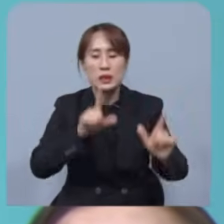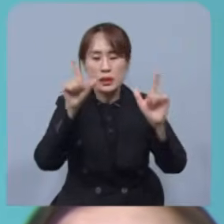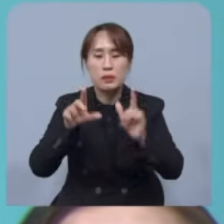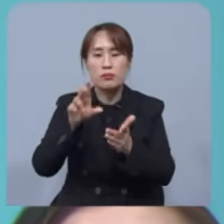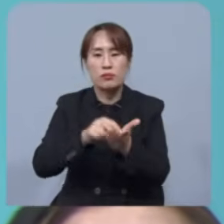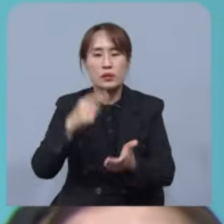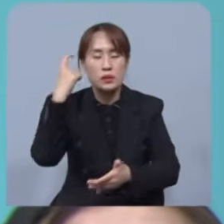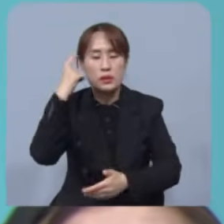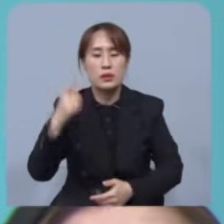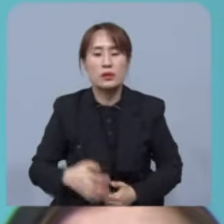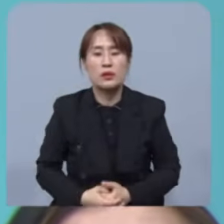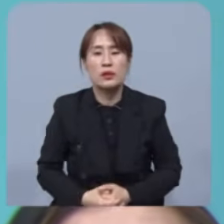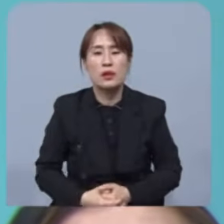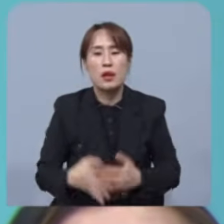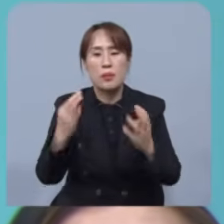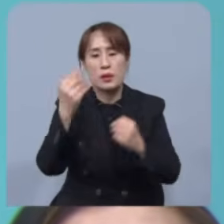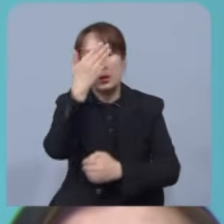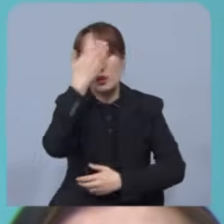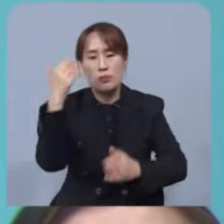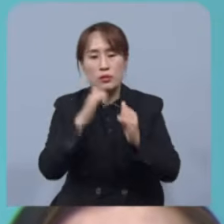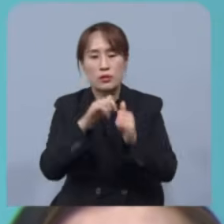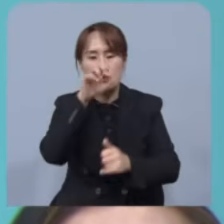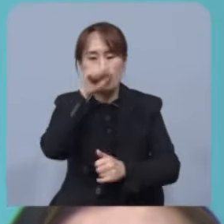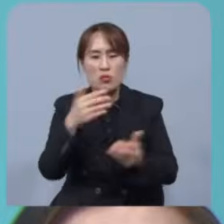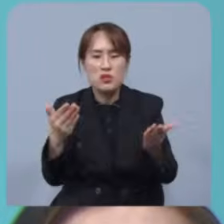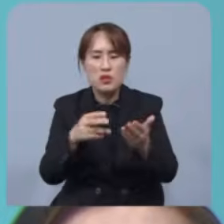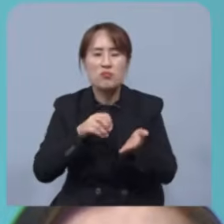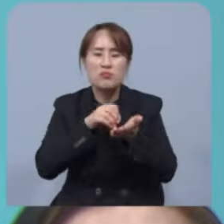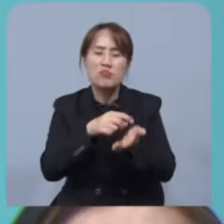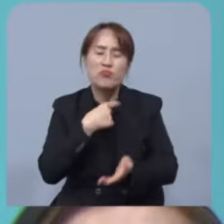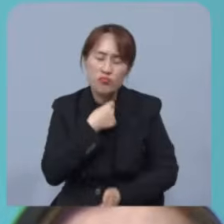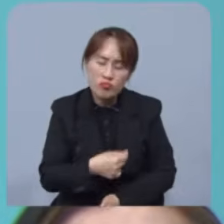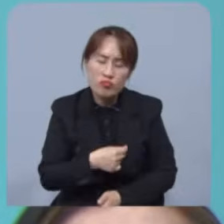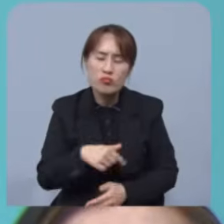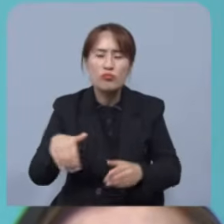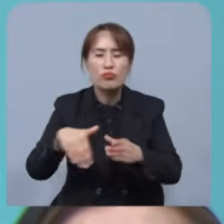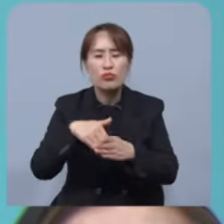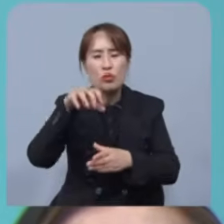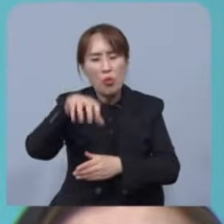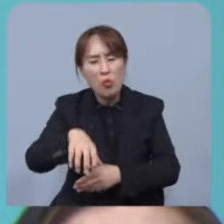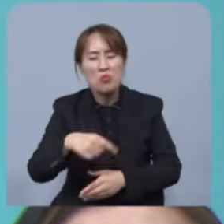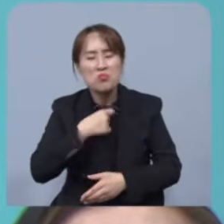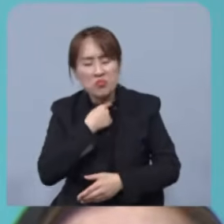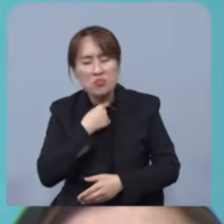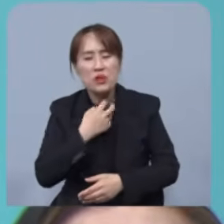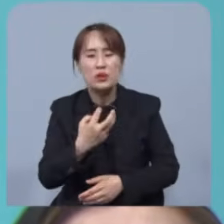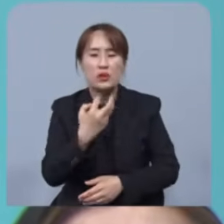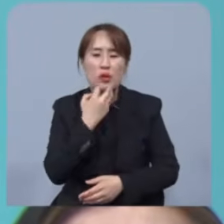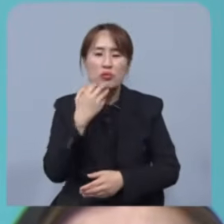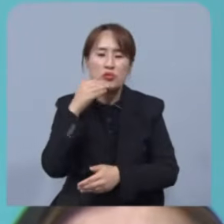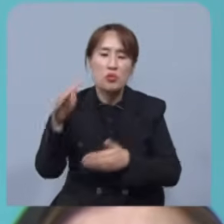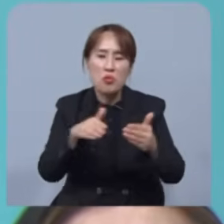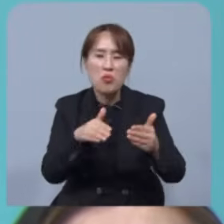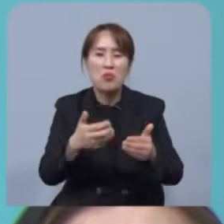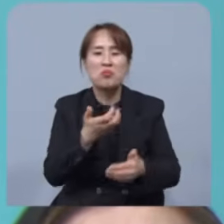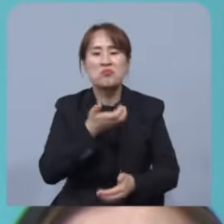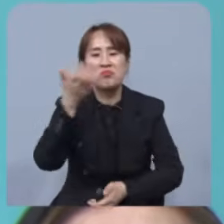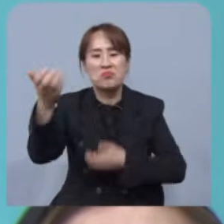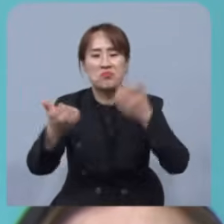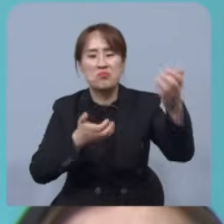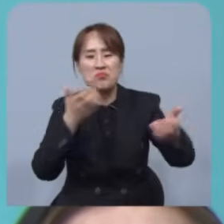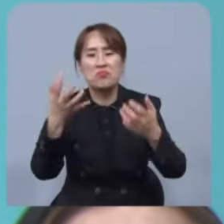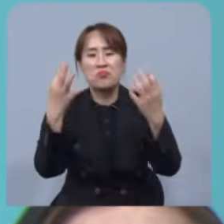문제라고 생각합니다. 많은 청년들이 좋은 일자리와 문화 인프라를 찾아 서울과 수도권으로 떠나고 있는